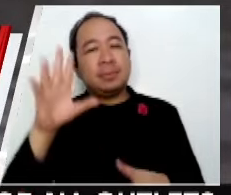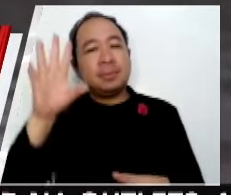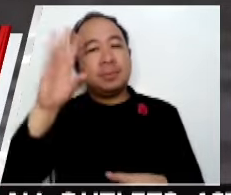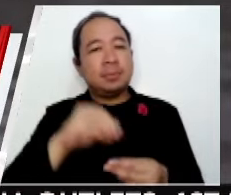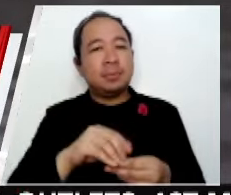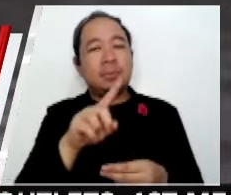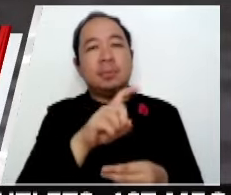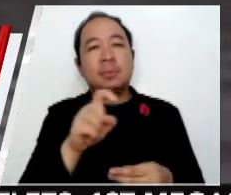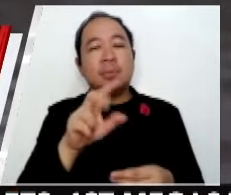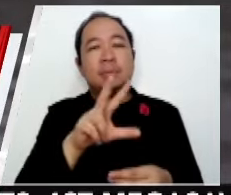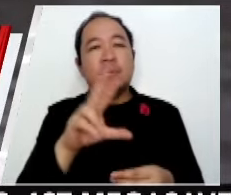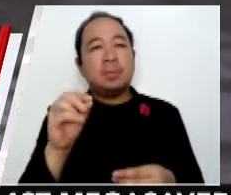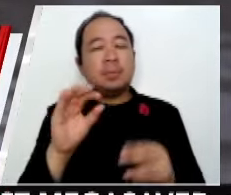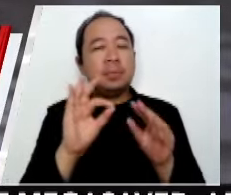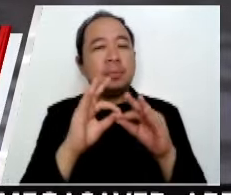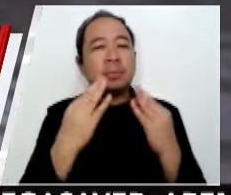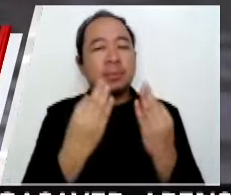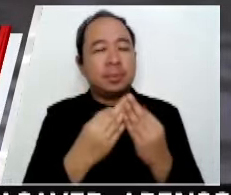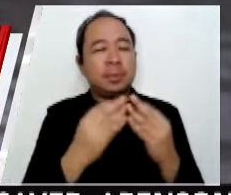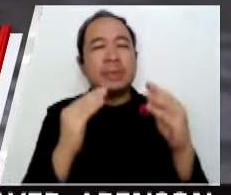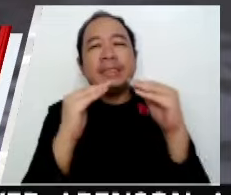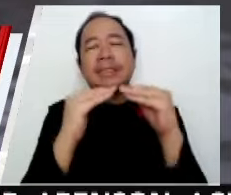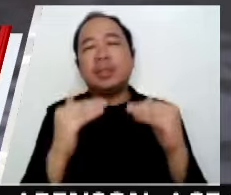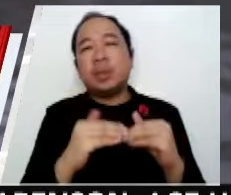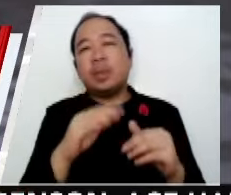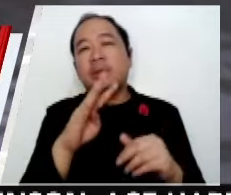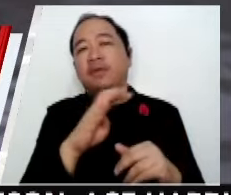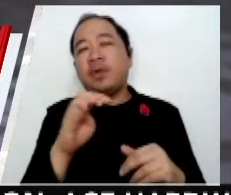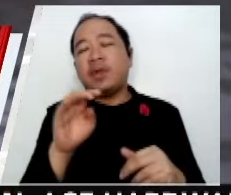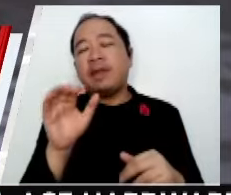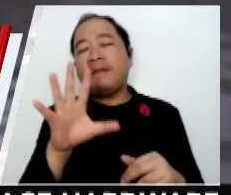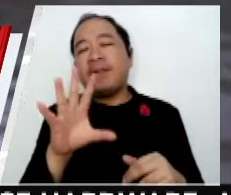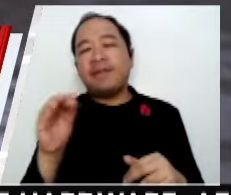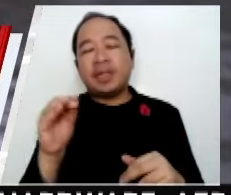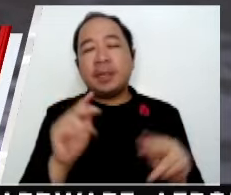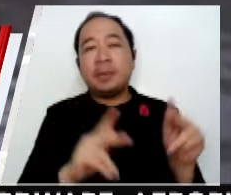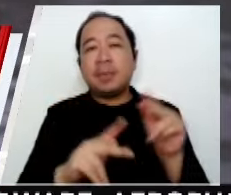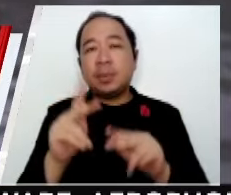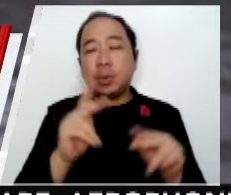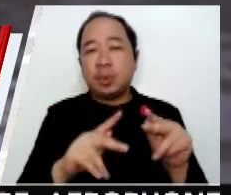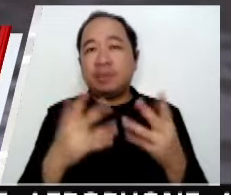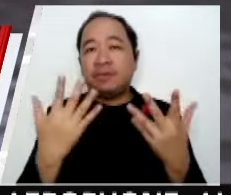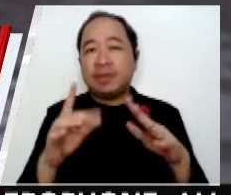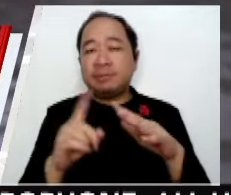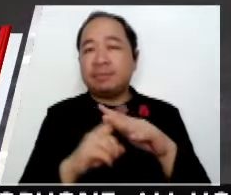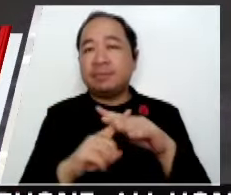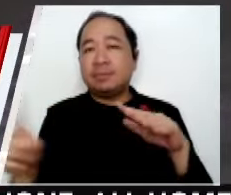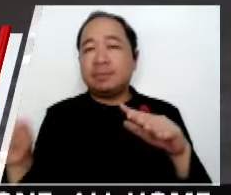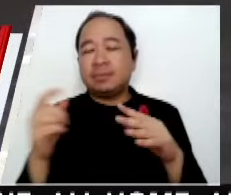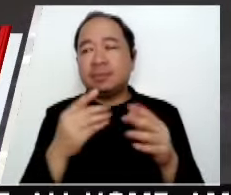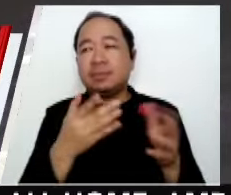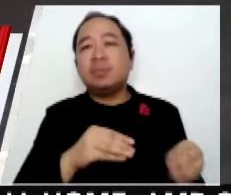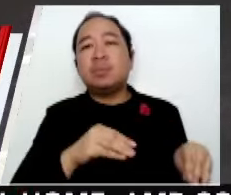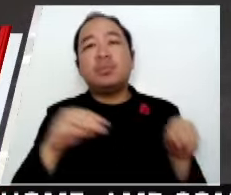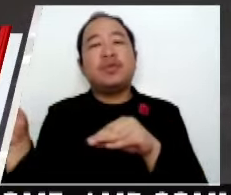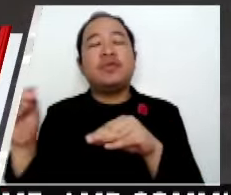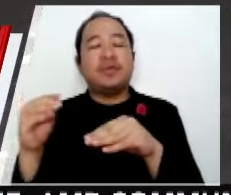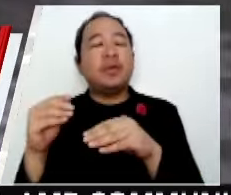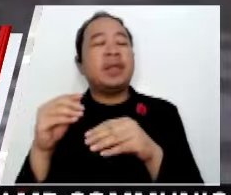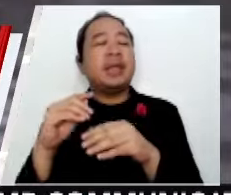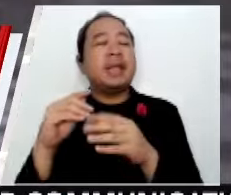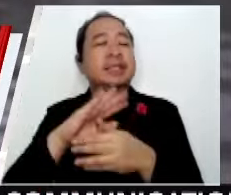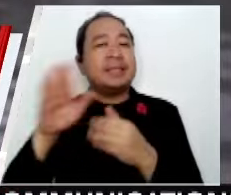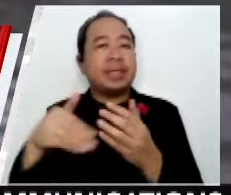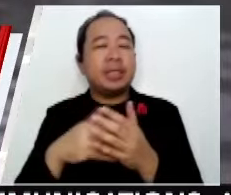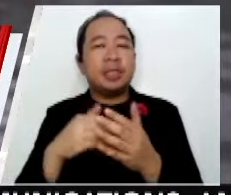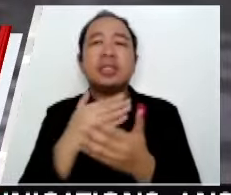pamilya o katumbas ng 450 na individual ang inilikas. Nasa evacuation areas ang ilan, habang ang iba ay nakituloy